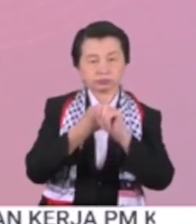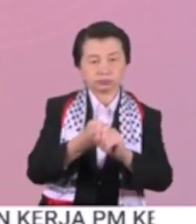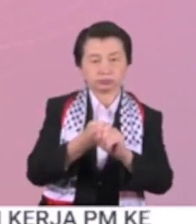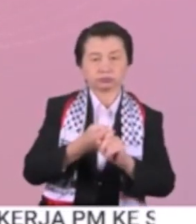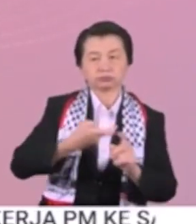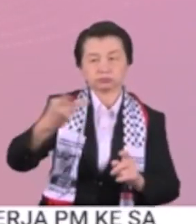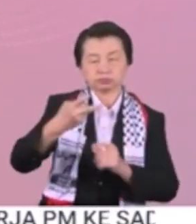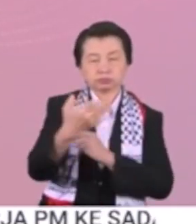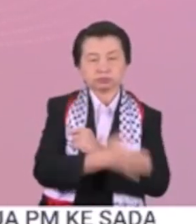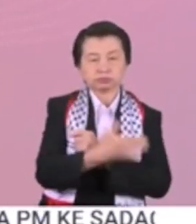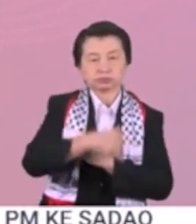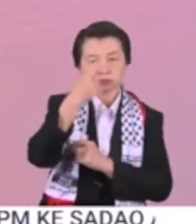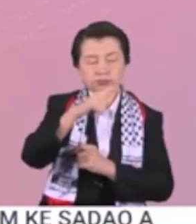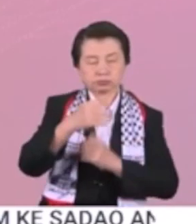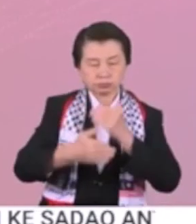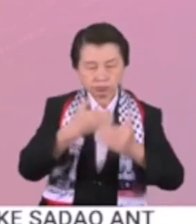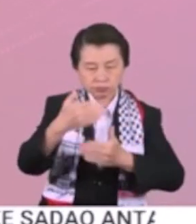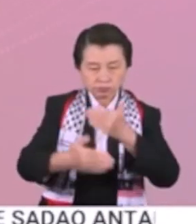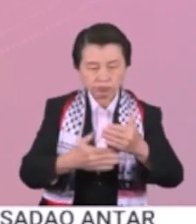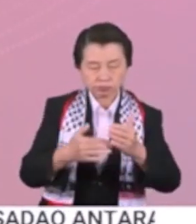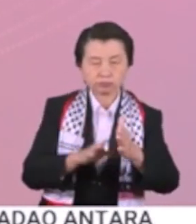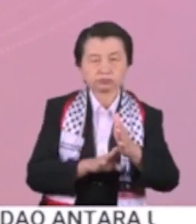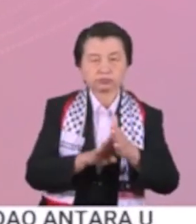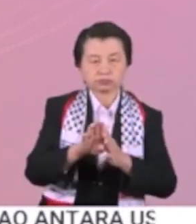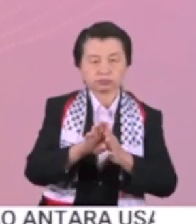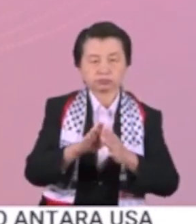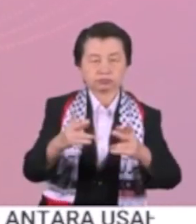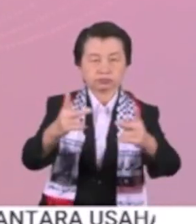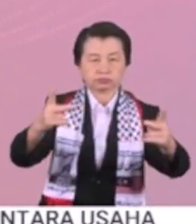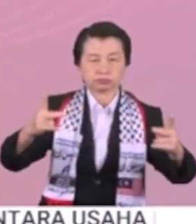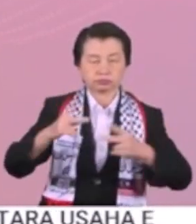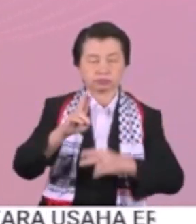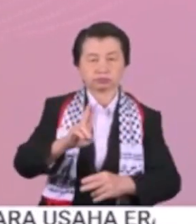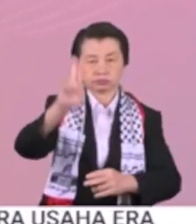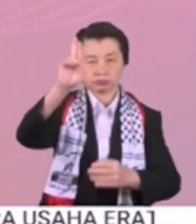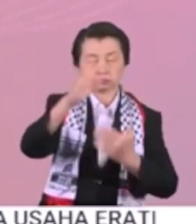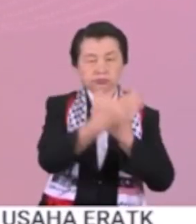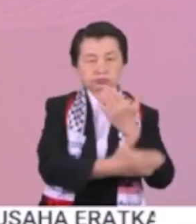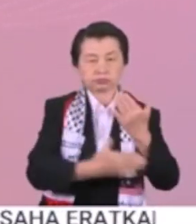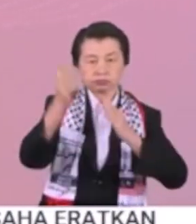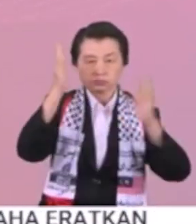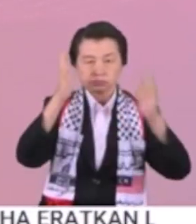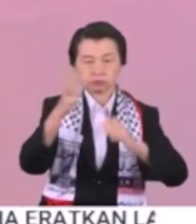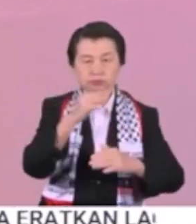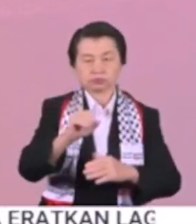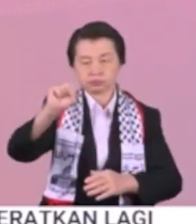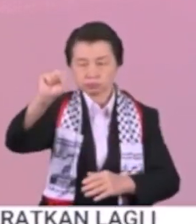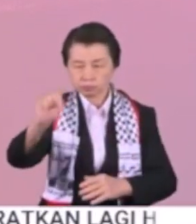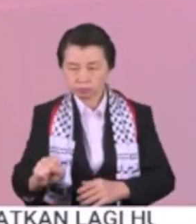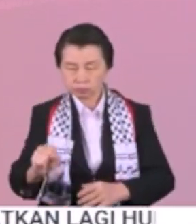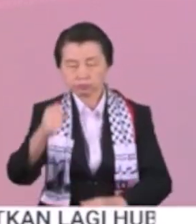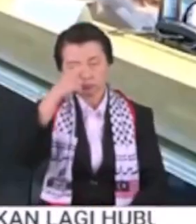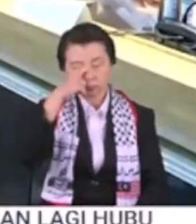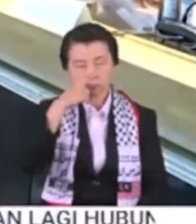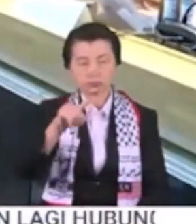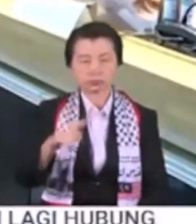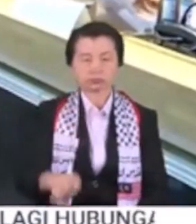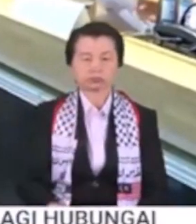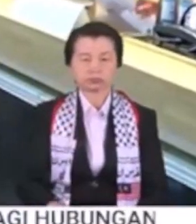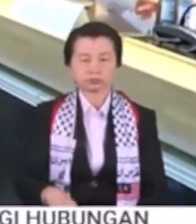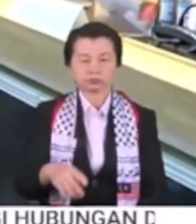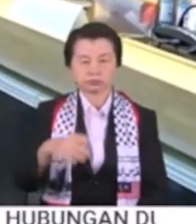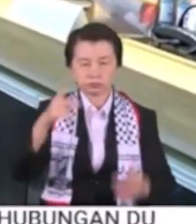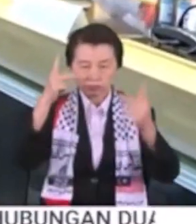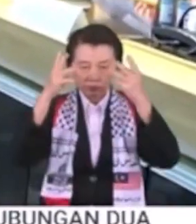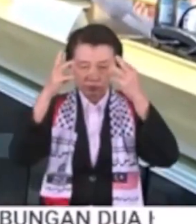hubungan dua hala untuk memajukan dan membangunkan kawasan utara Semenanjung Malaysia dan Selatan Thailand.